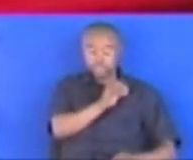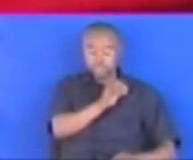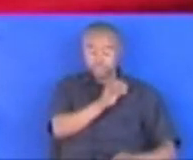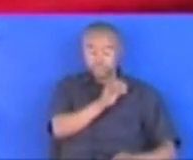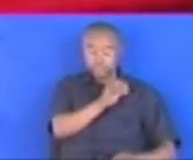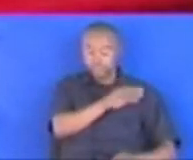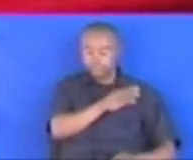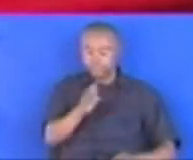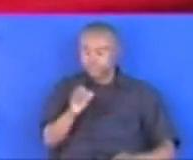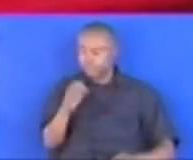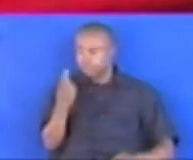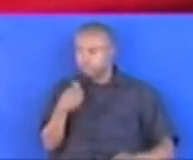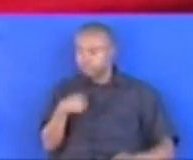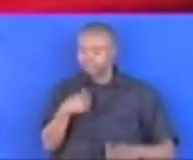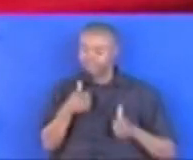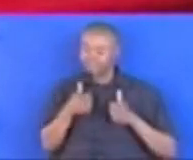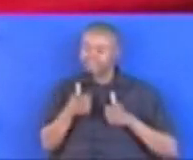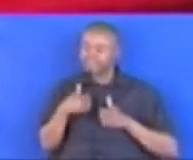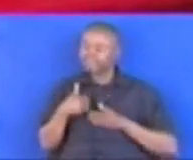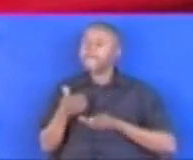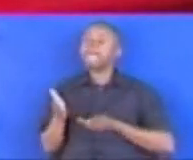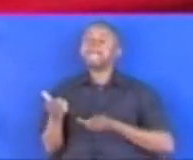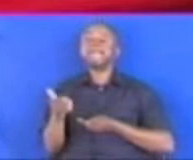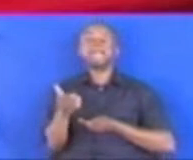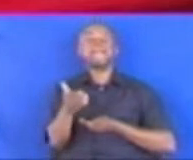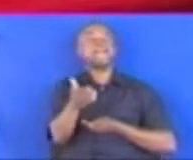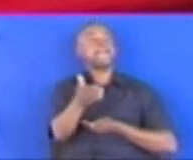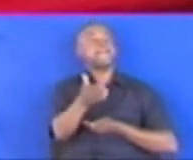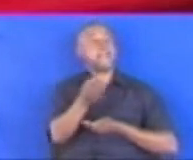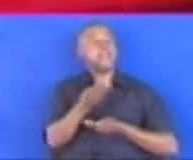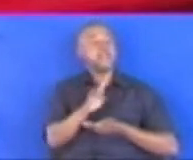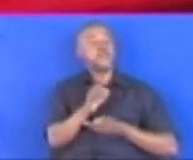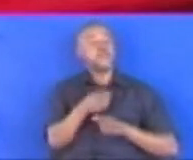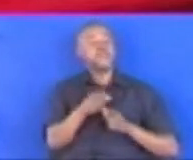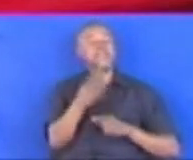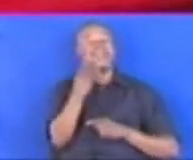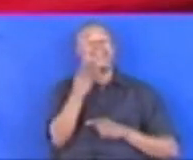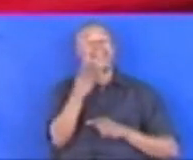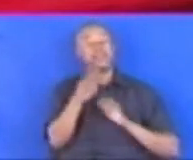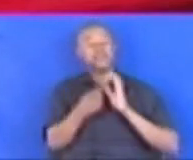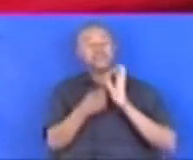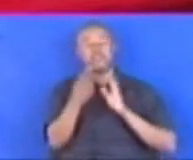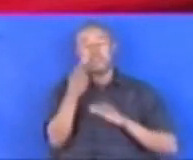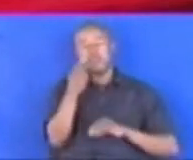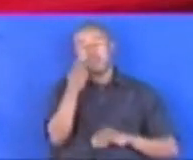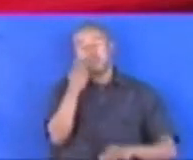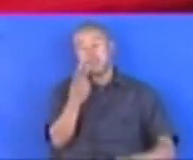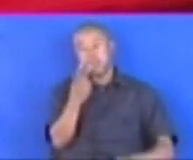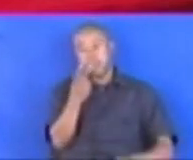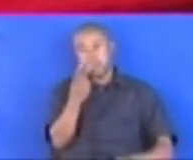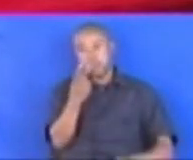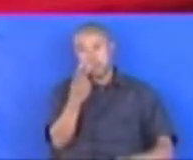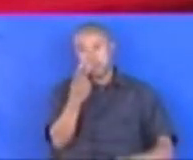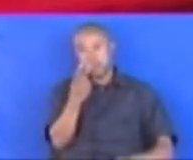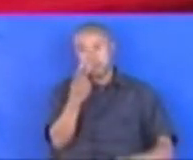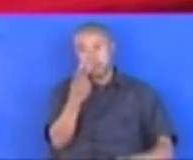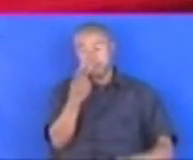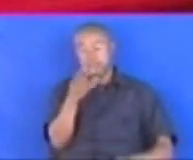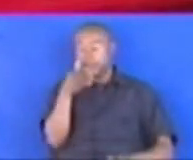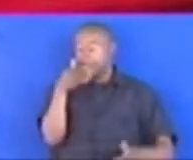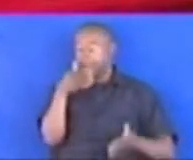2021-2022 ilikadiria kukusanya maduhuri ya shilingi bilioni 467.7, na kufikia